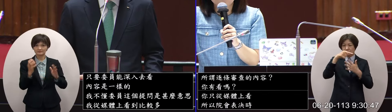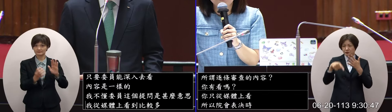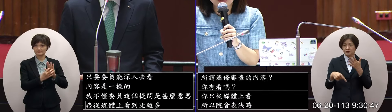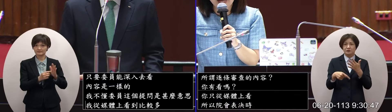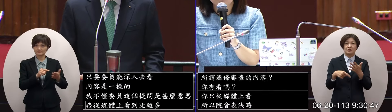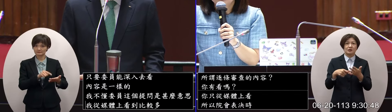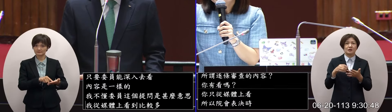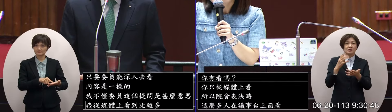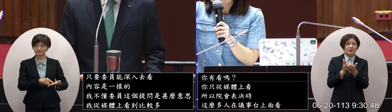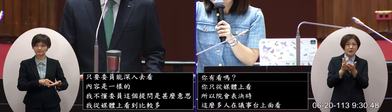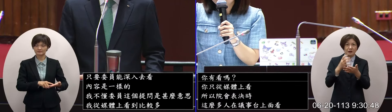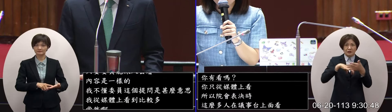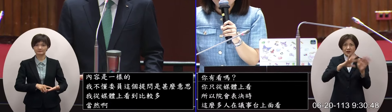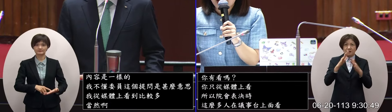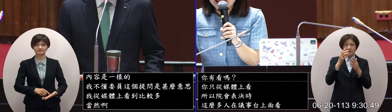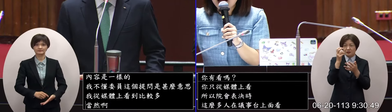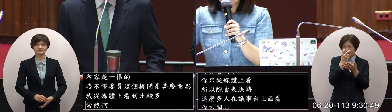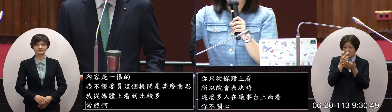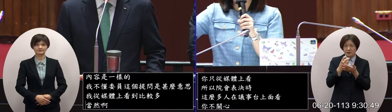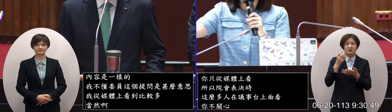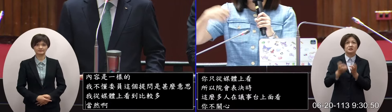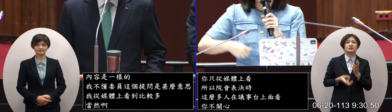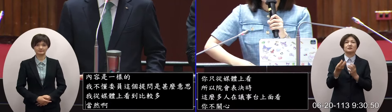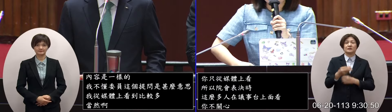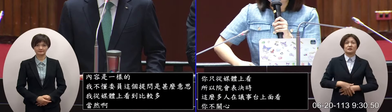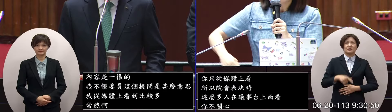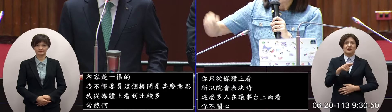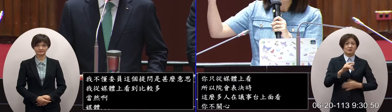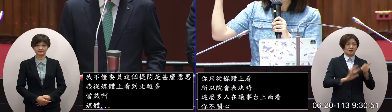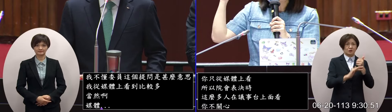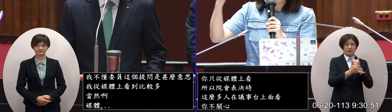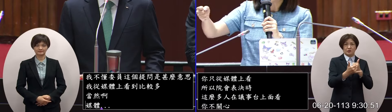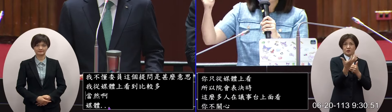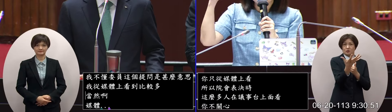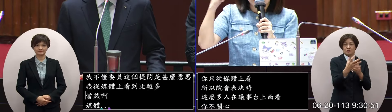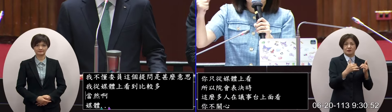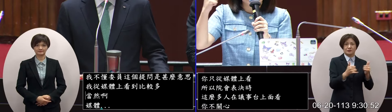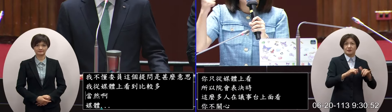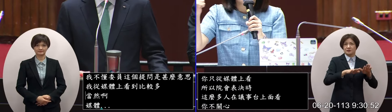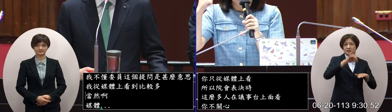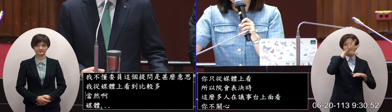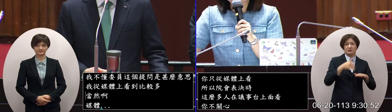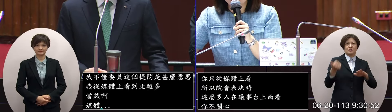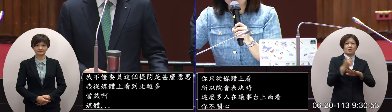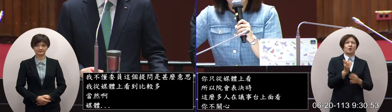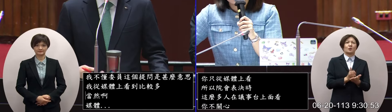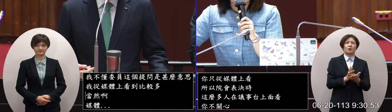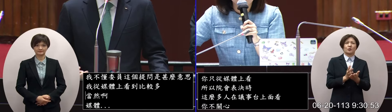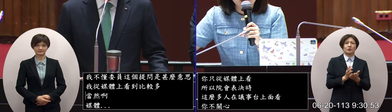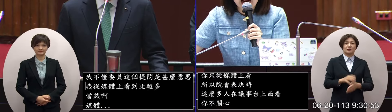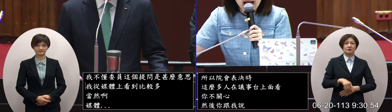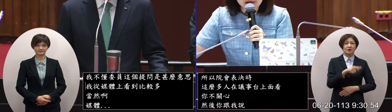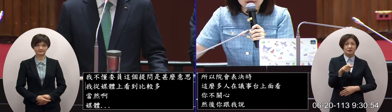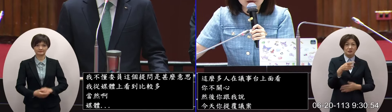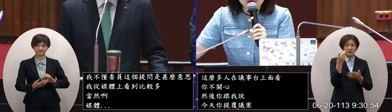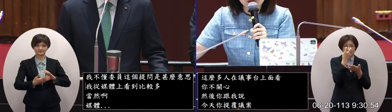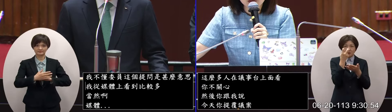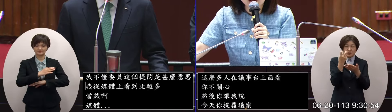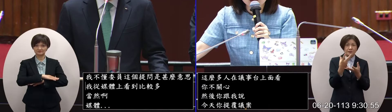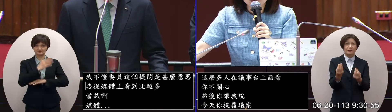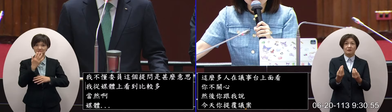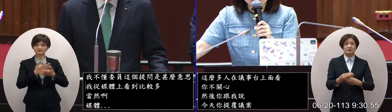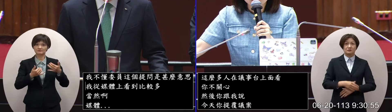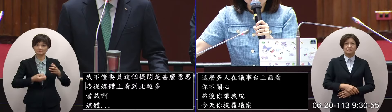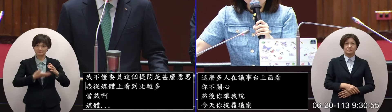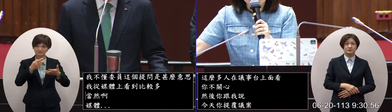跟我提一个复议案，这些委员还大多都是民进党的，他们在台上侃侃而谈的时候， 媒体 你没有看， 当然